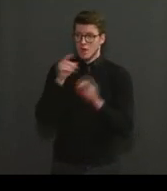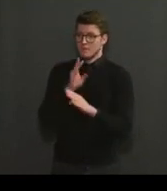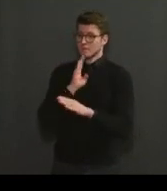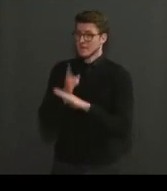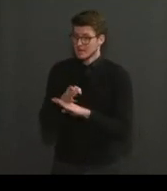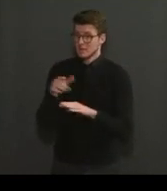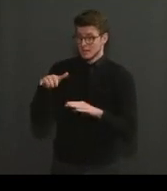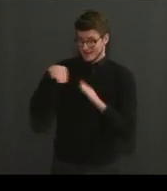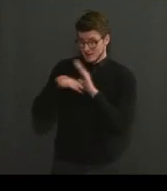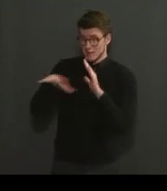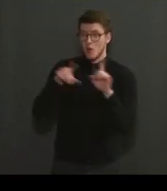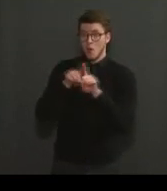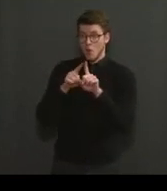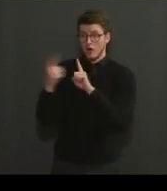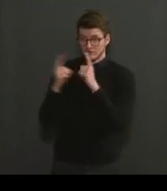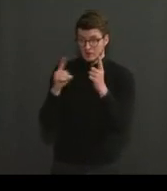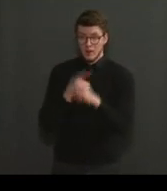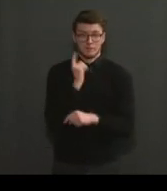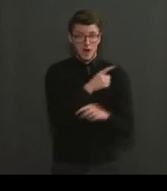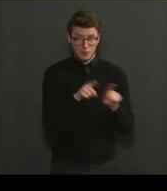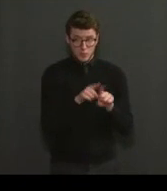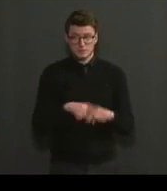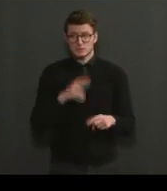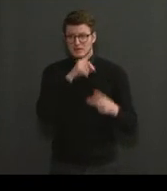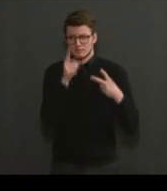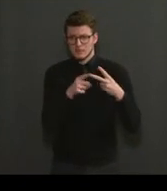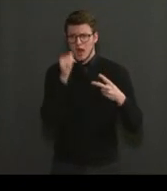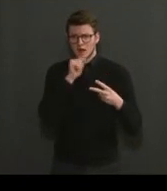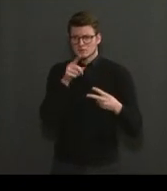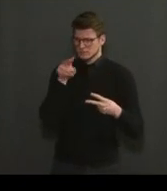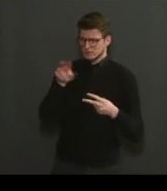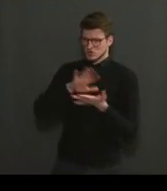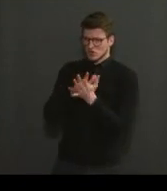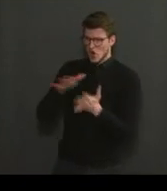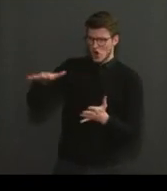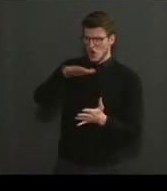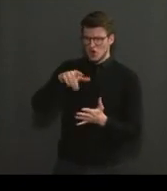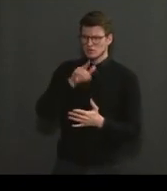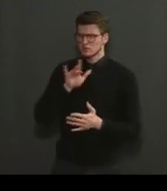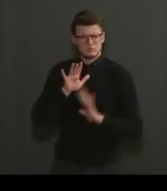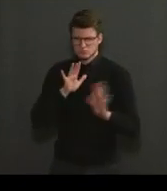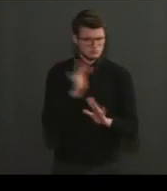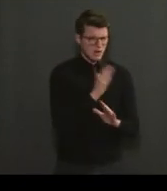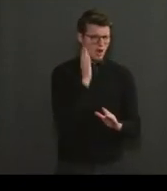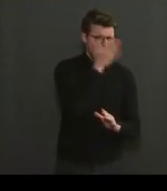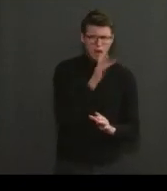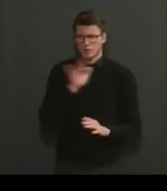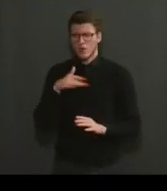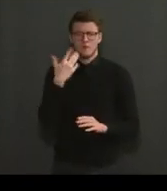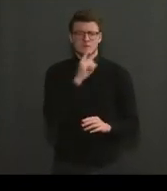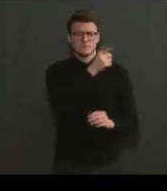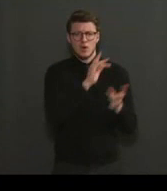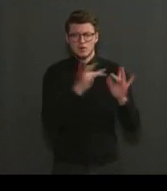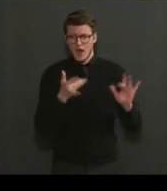de winkel. Als het te druk is, kom dan later terug of doe je aankopen online. Elke klant mag